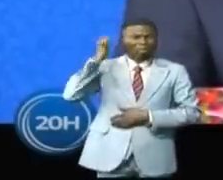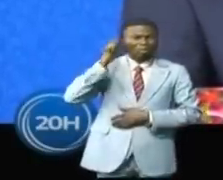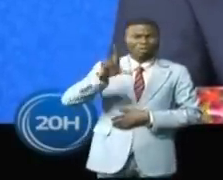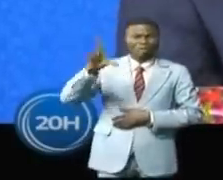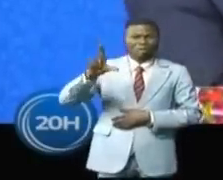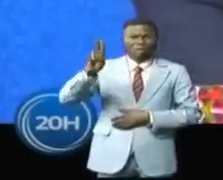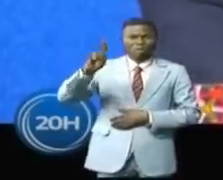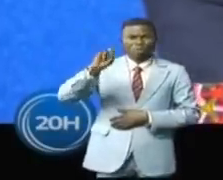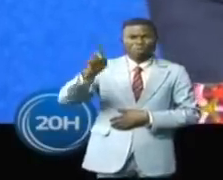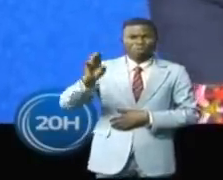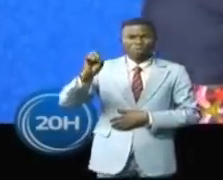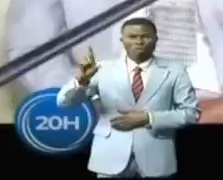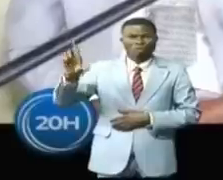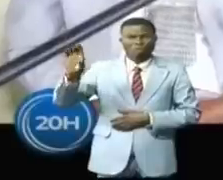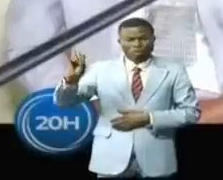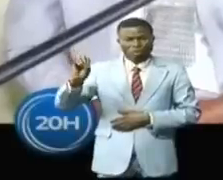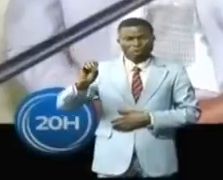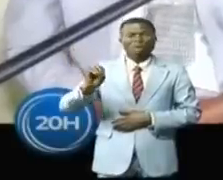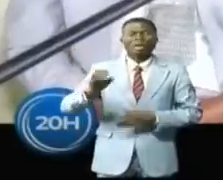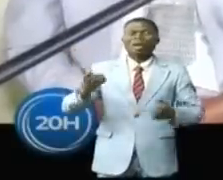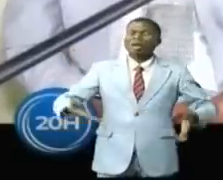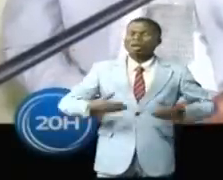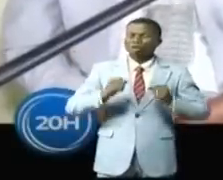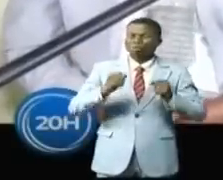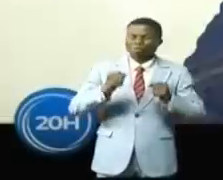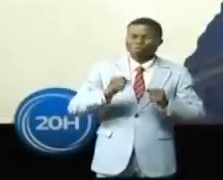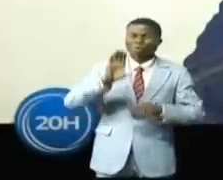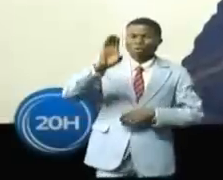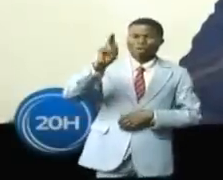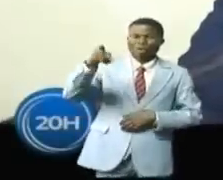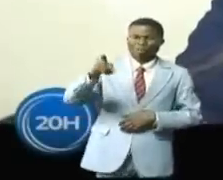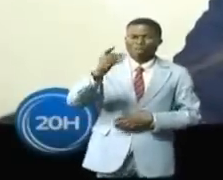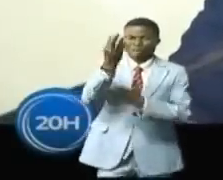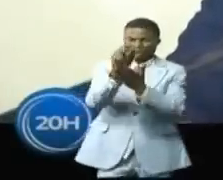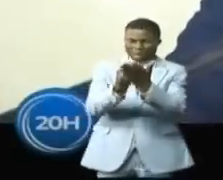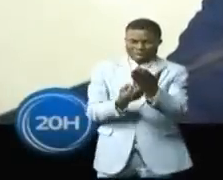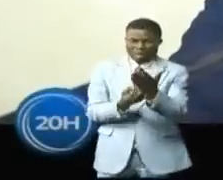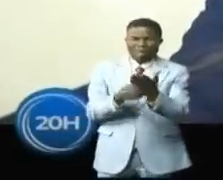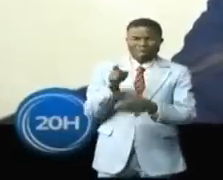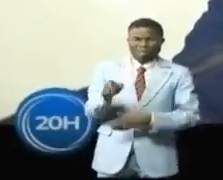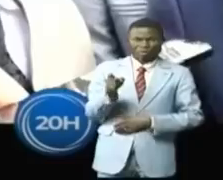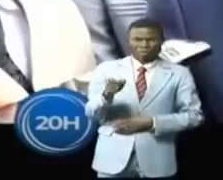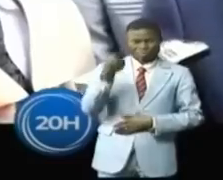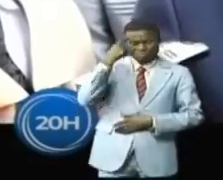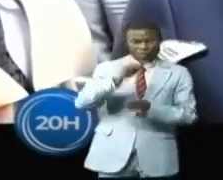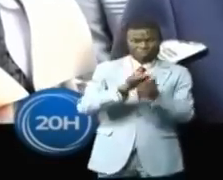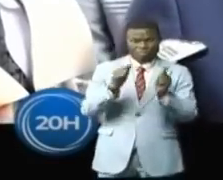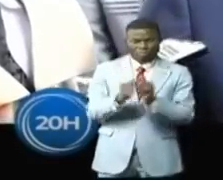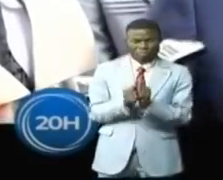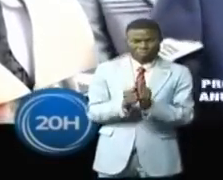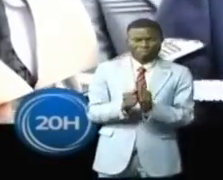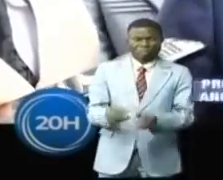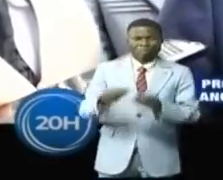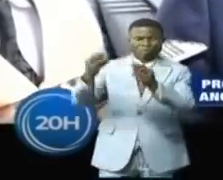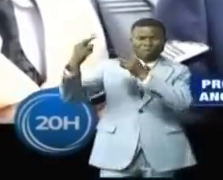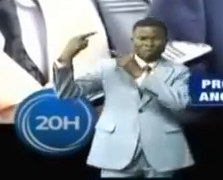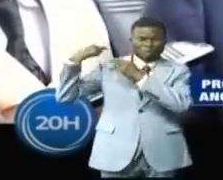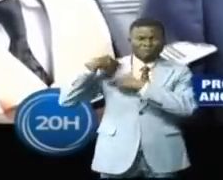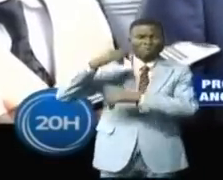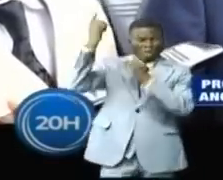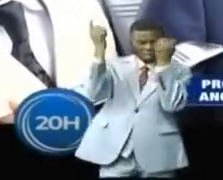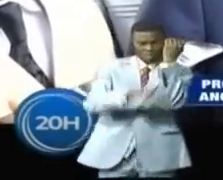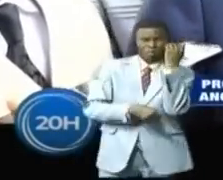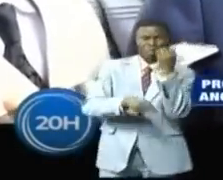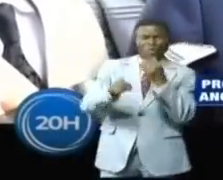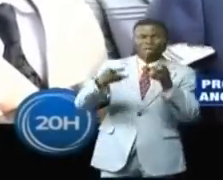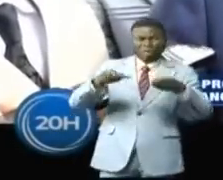salue l'insertion d'un autre crime, celui d'agression, sur la liste de la CPI. Par rapport au déclenchement de la responsabilité pénale